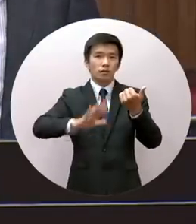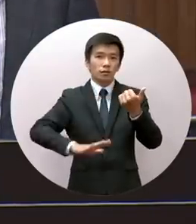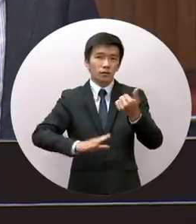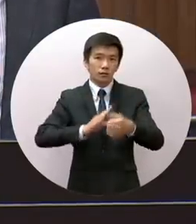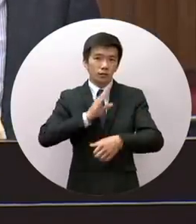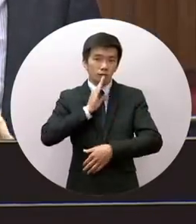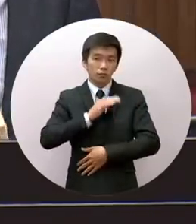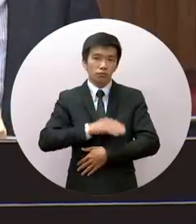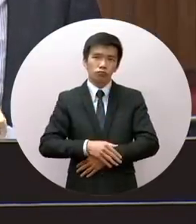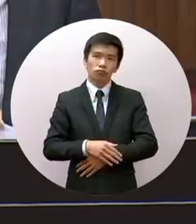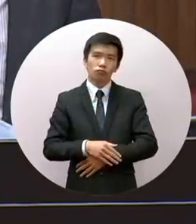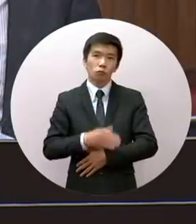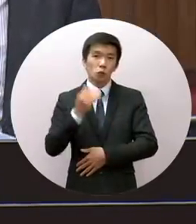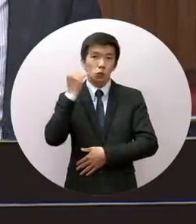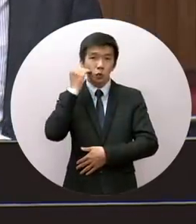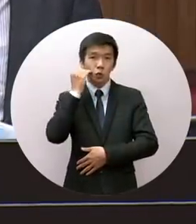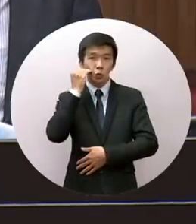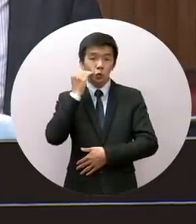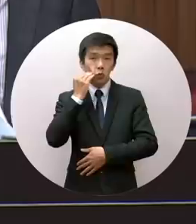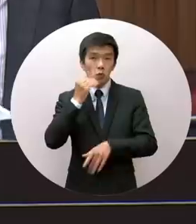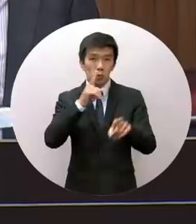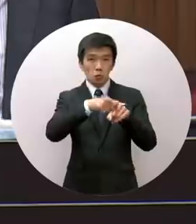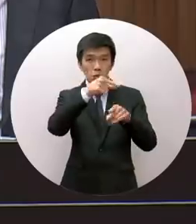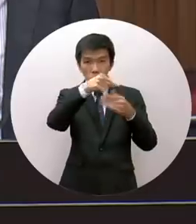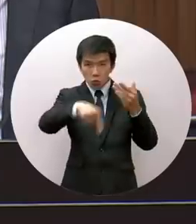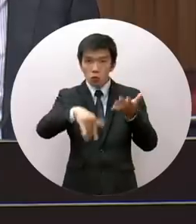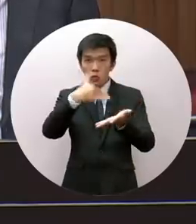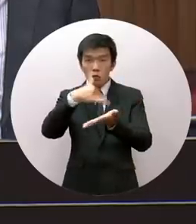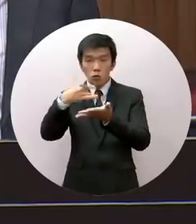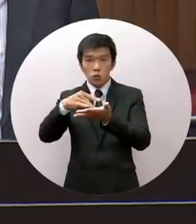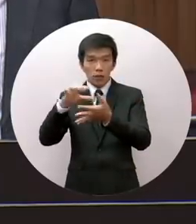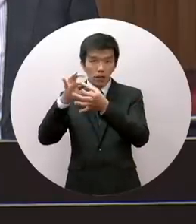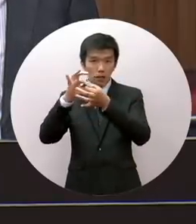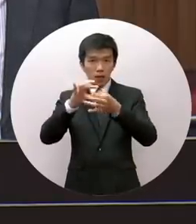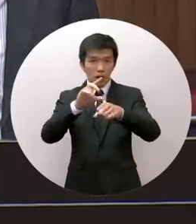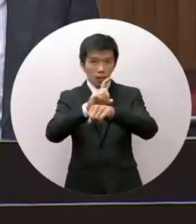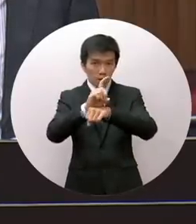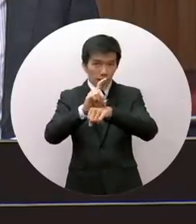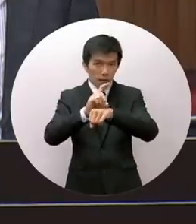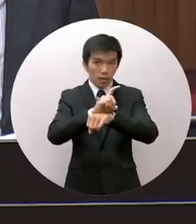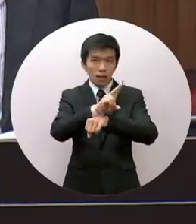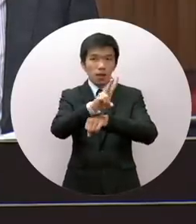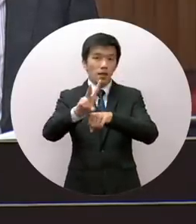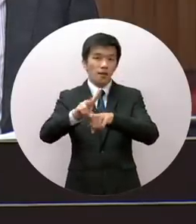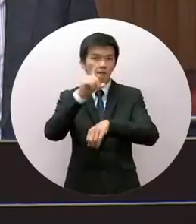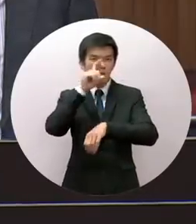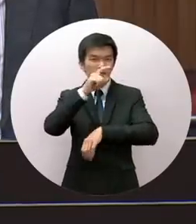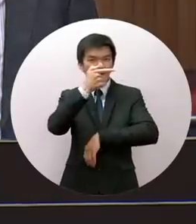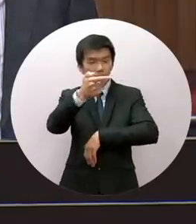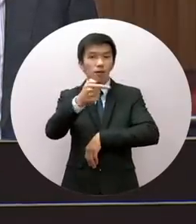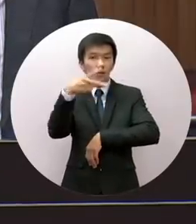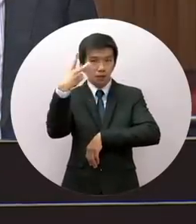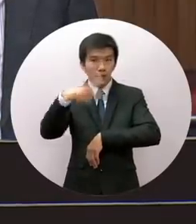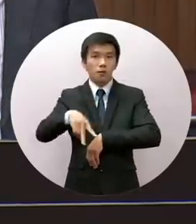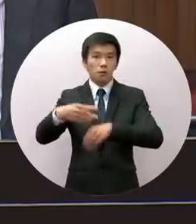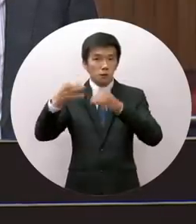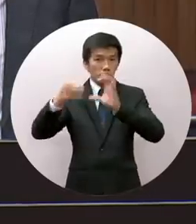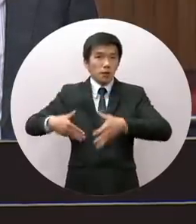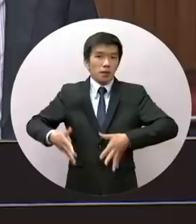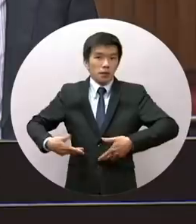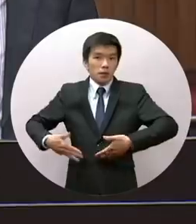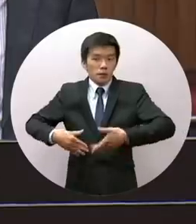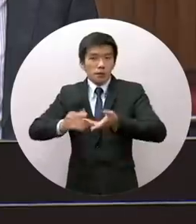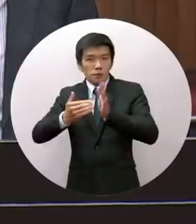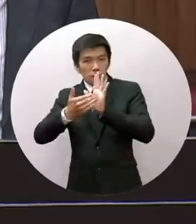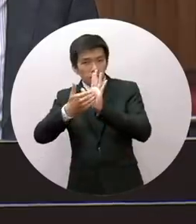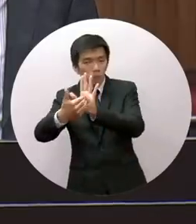定应该要启动超过12个小时就要启动紧急应变中心，环保